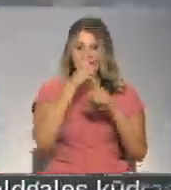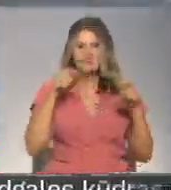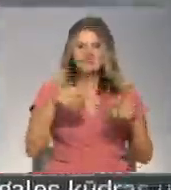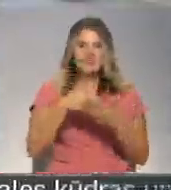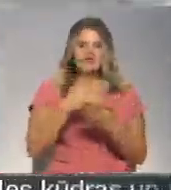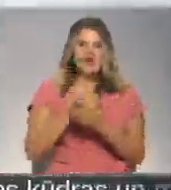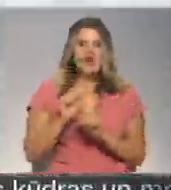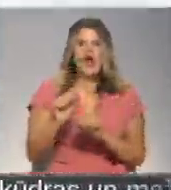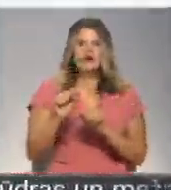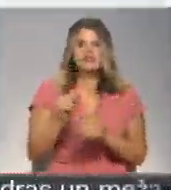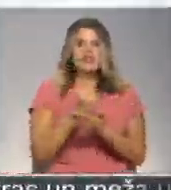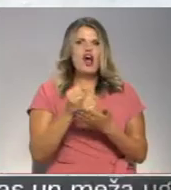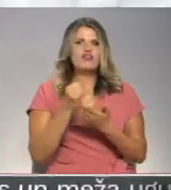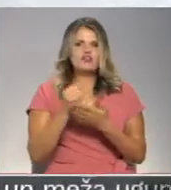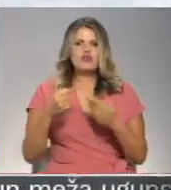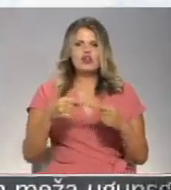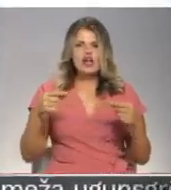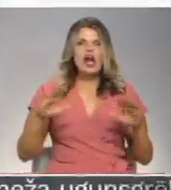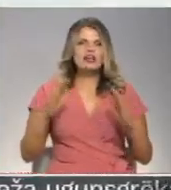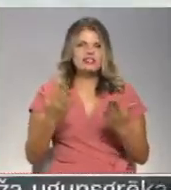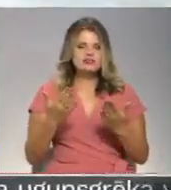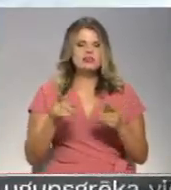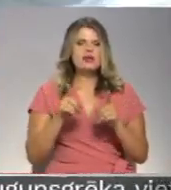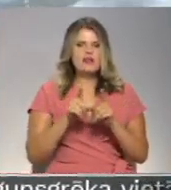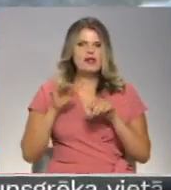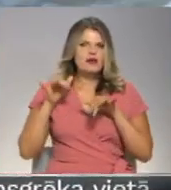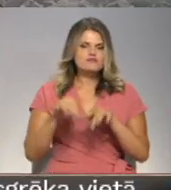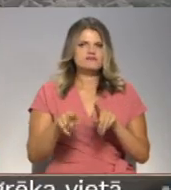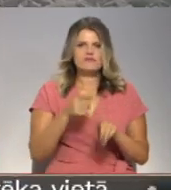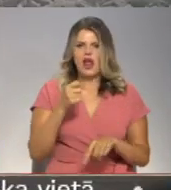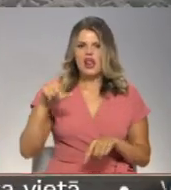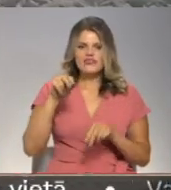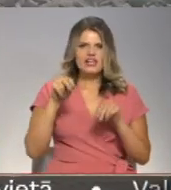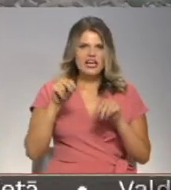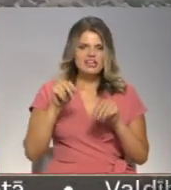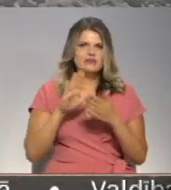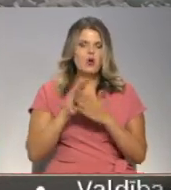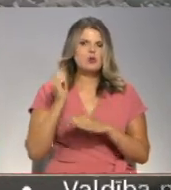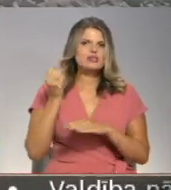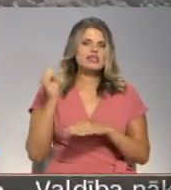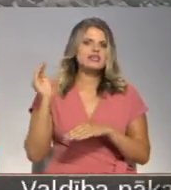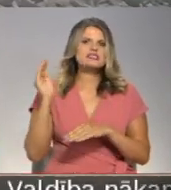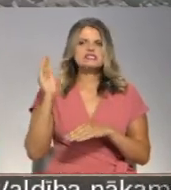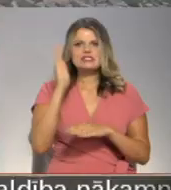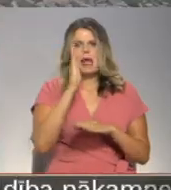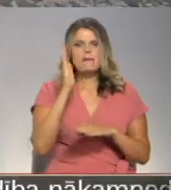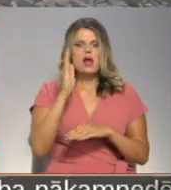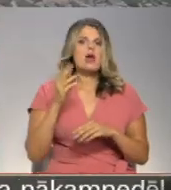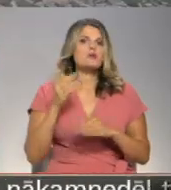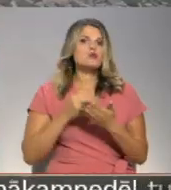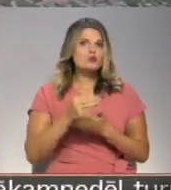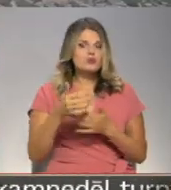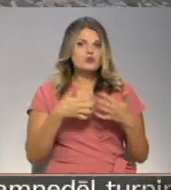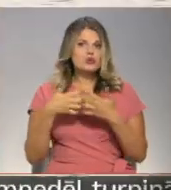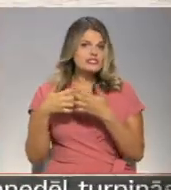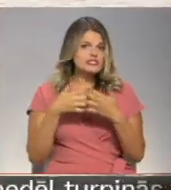daļai aizsargājot attīrīšanas iekārtas tomēr sekmējuši krasta erozijas pastiprināšanos uz ziemeļiem no nostiprinātā posma. Turpinot cīņu